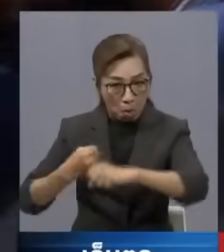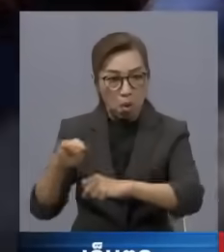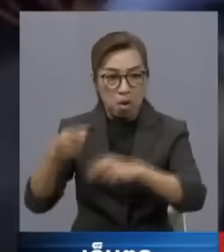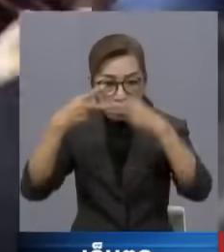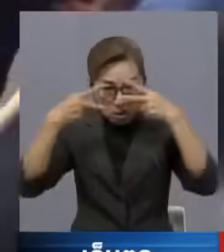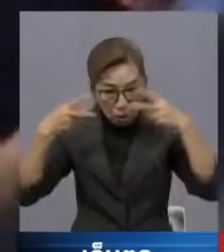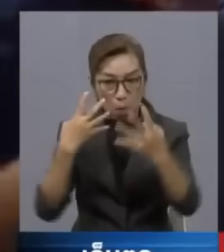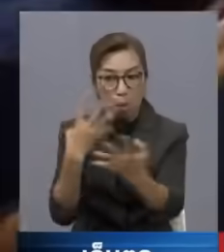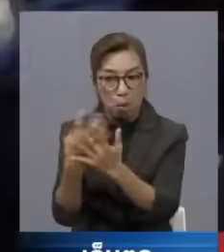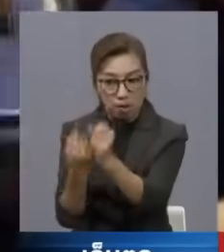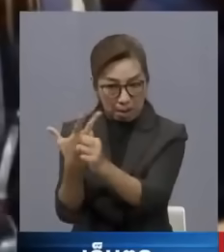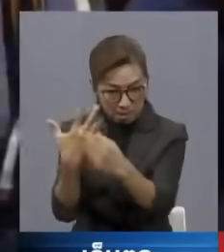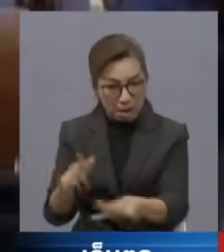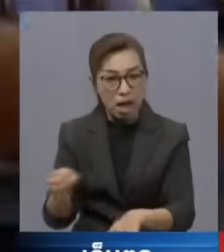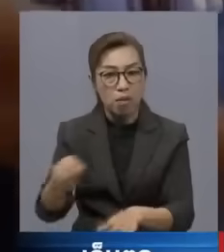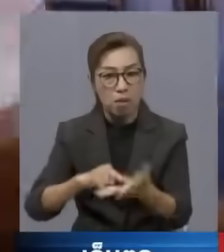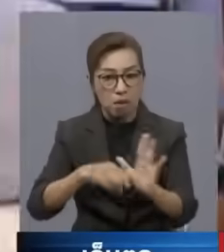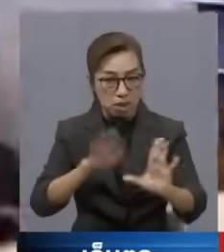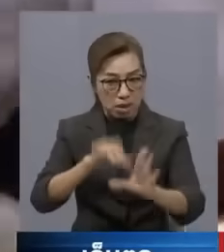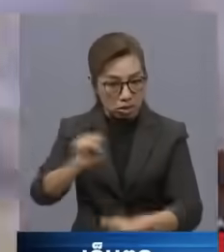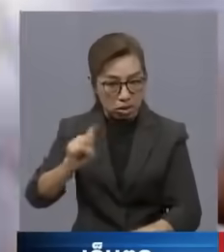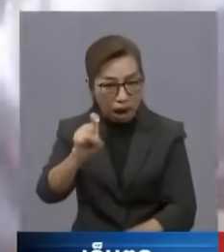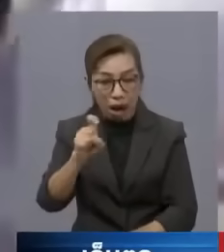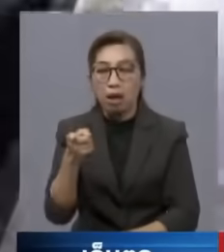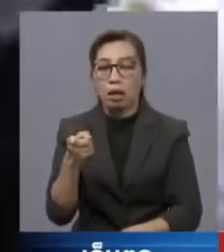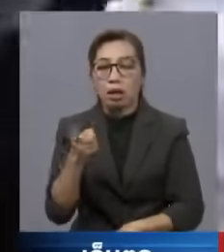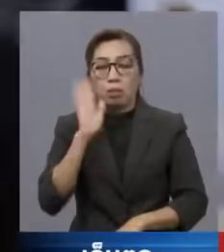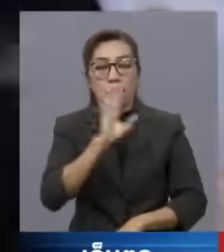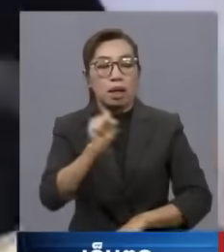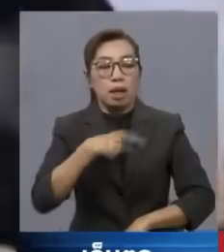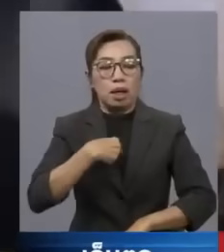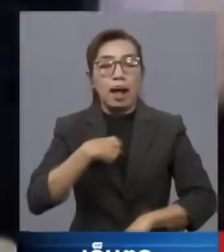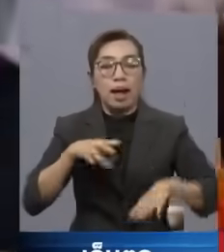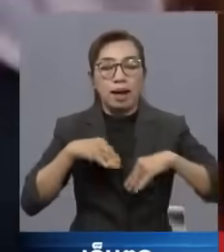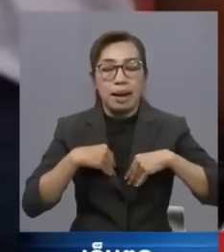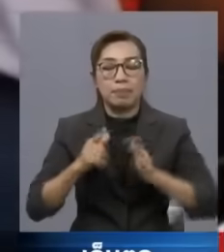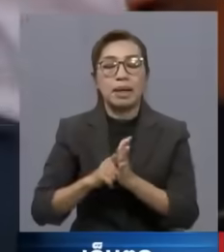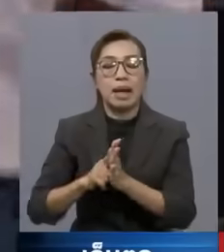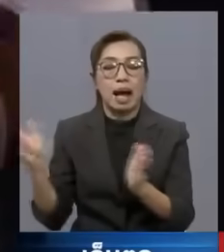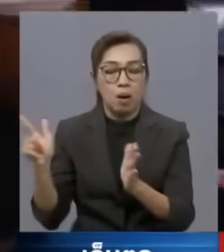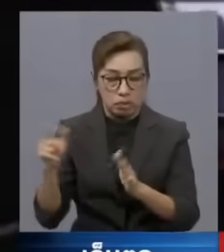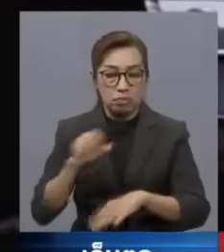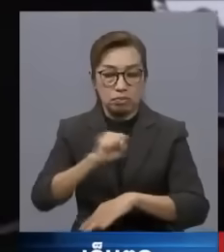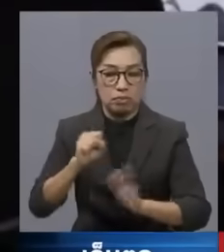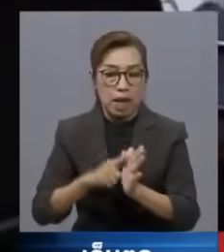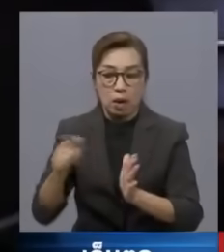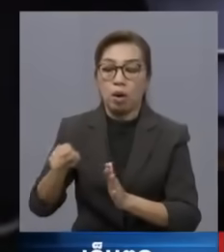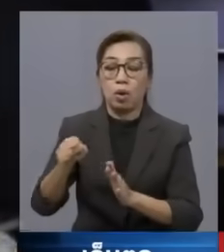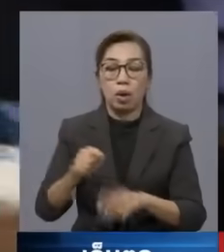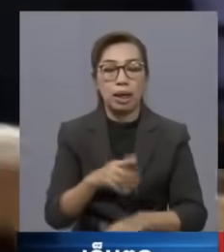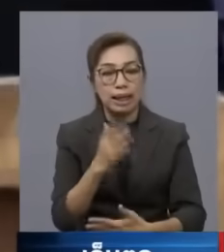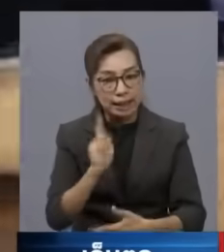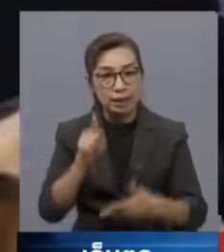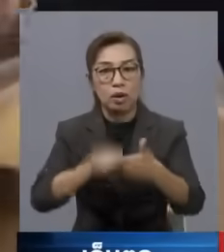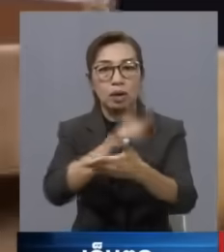ขาดคุณสมบัติสมัครสสเจ้าตัวก็เลยประกาศลาออกก็เลยเป็นที่มาที่ทางกกตเนี่ยจัดให้มีการเลือกตั้งซ่อมนะครับเปิดรับสมัครกันไป